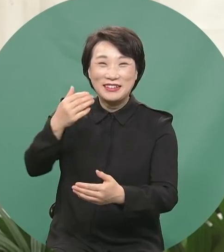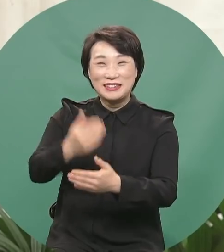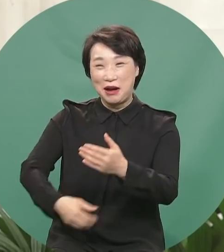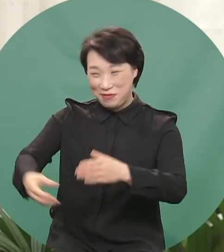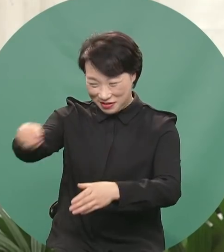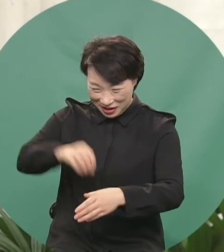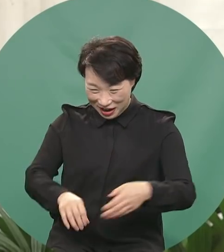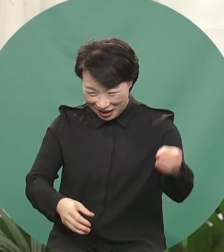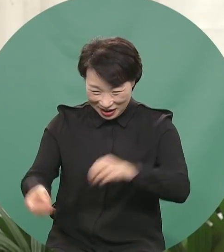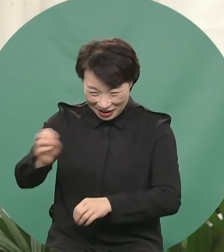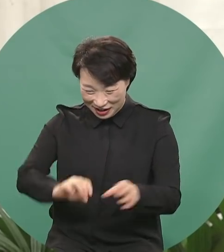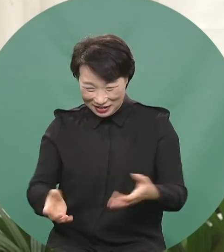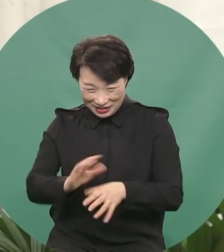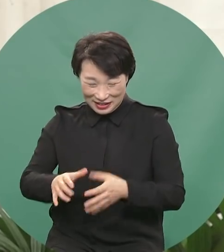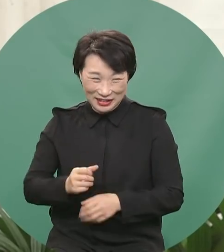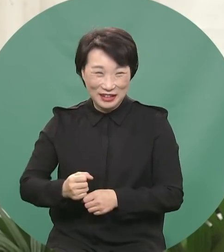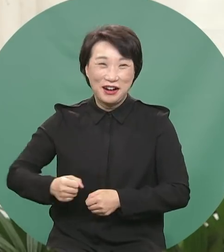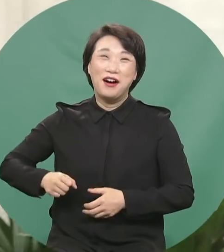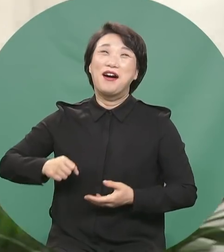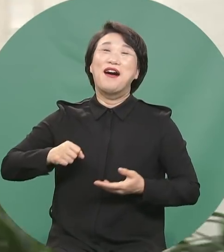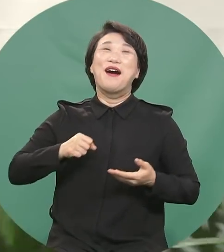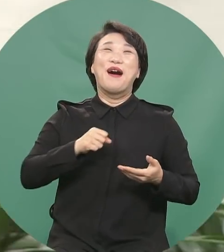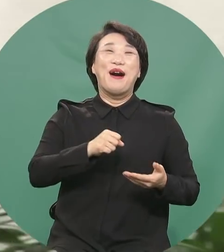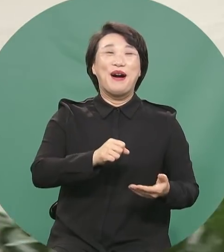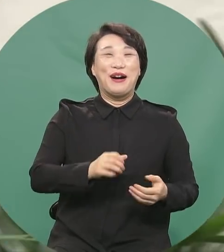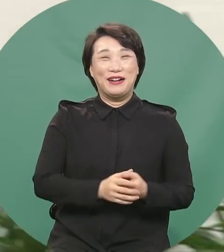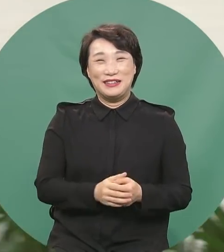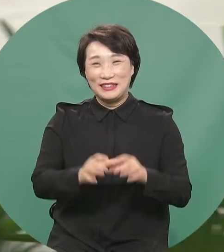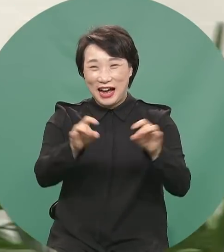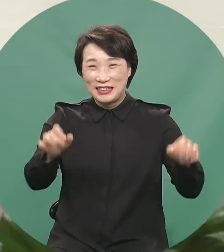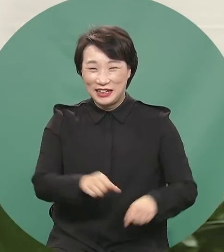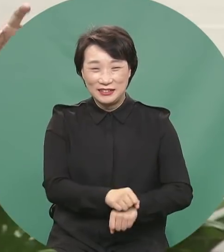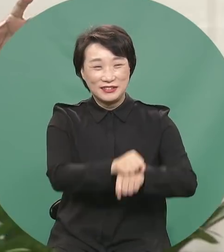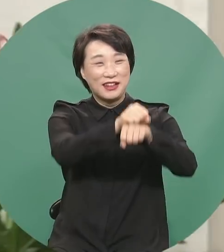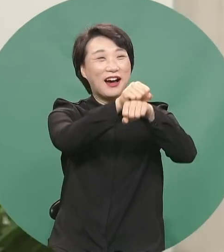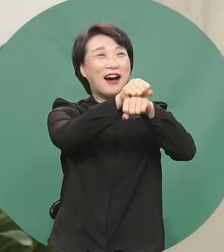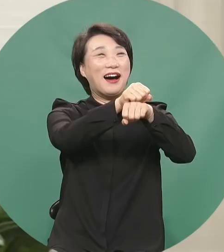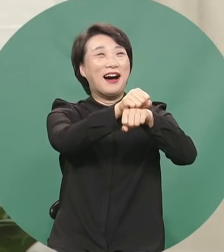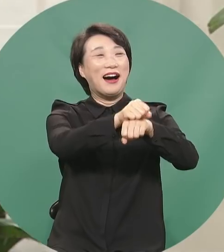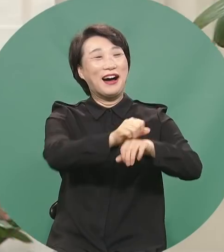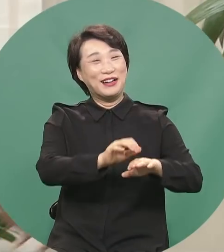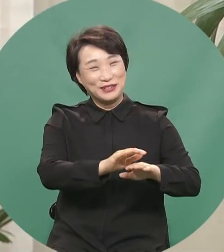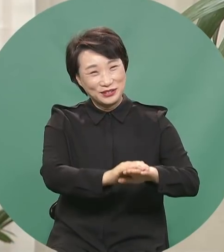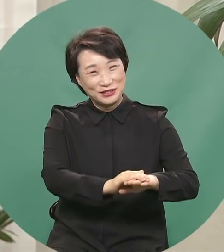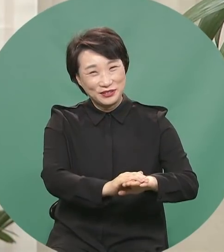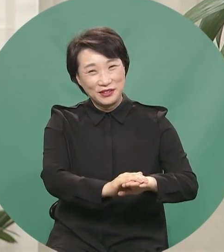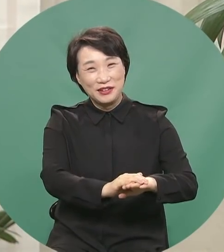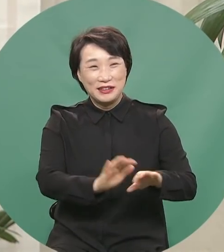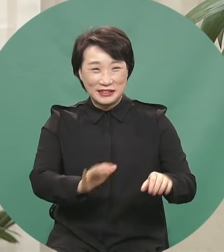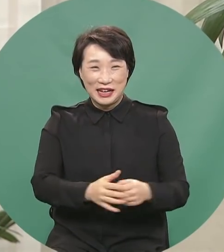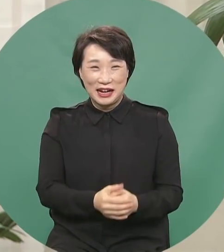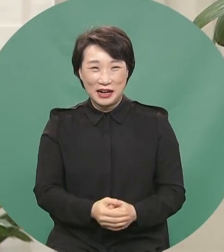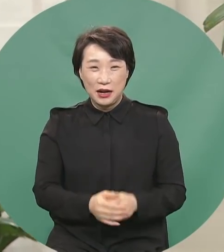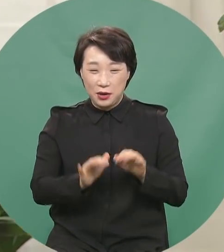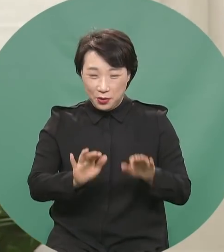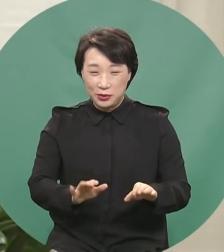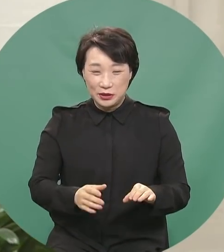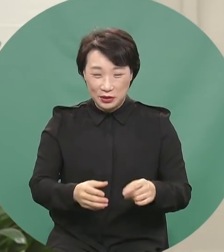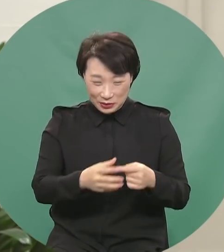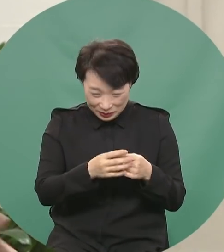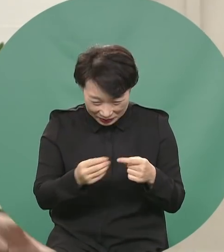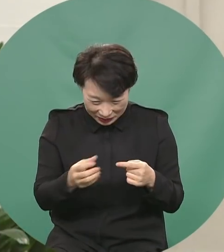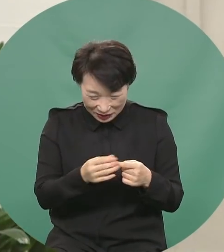옵니다. 싸가지고 옵니다. 와서 싸가지고 와서 각자 싸는 것을 놓고서 가난해. 그저 오늘 조금